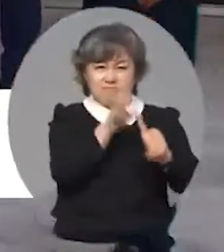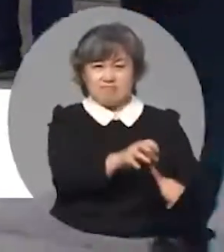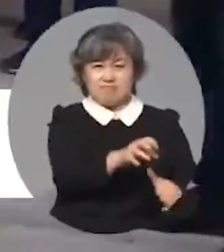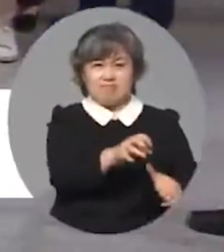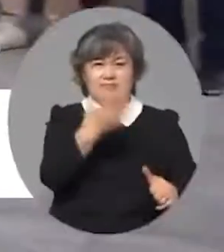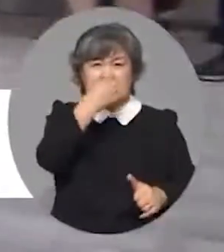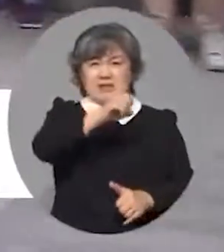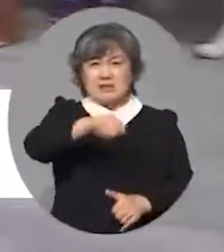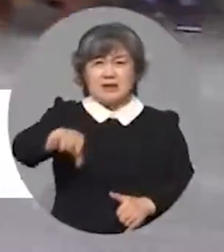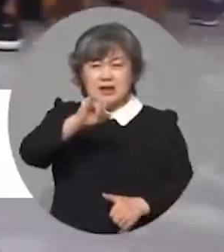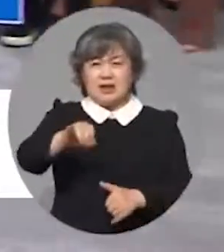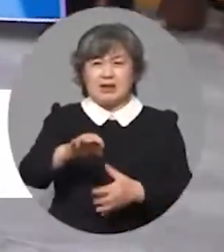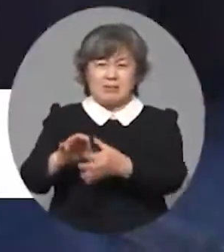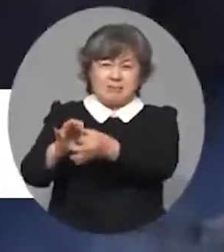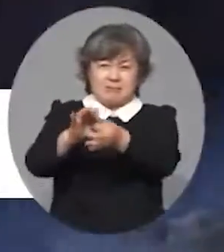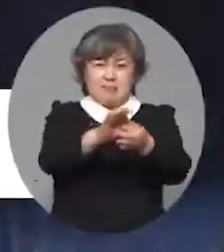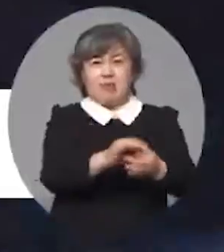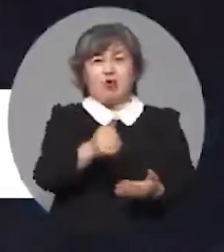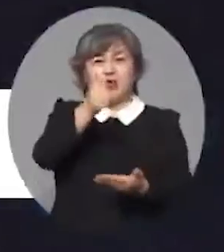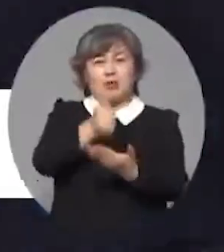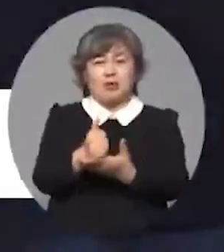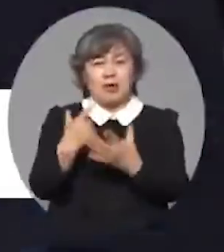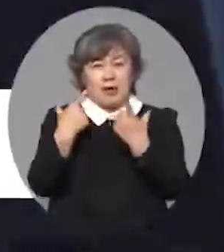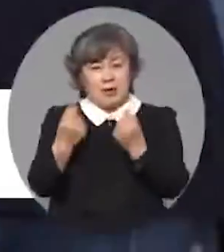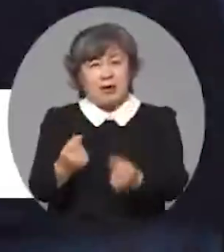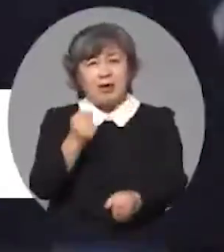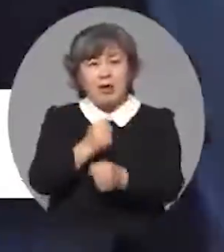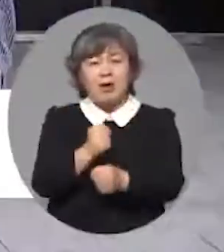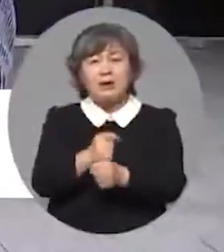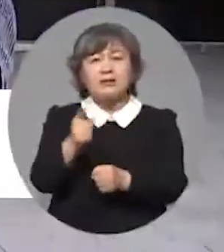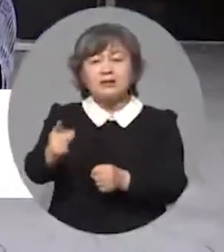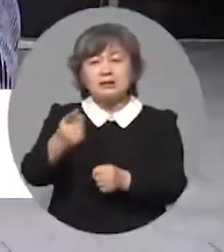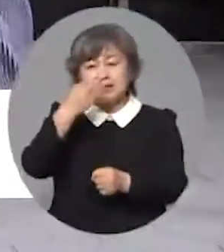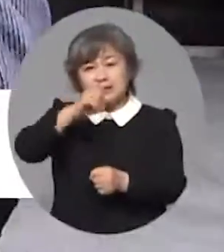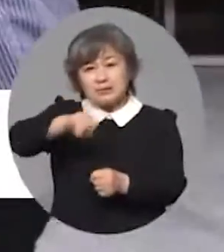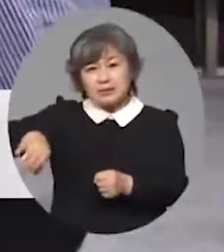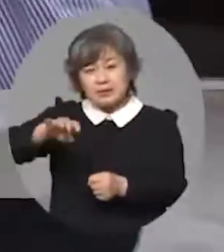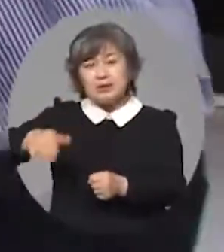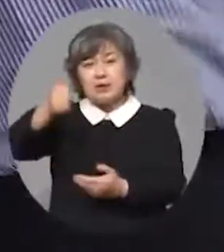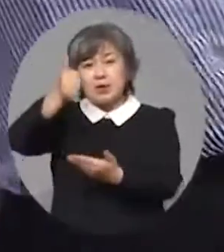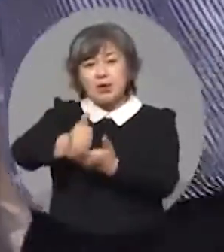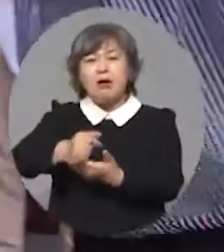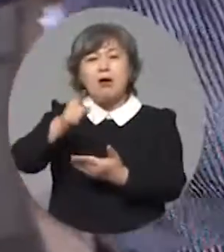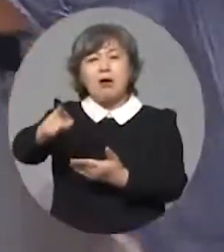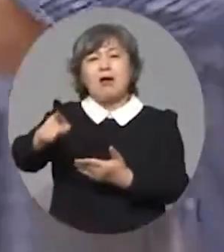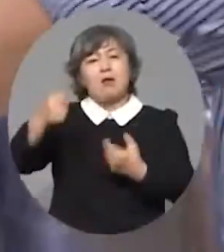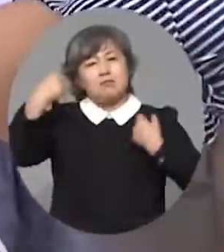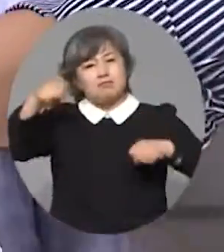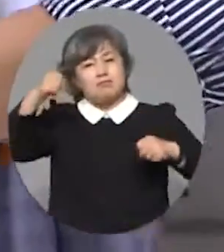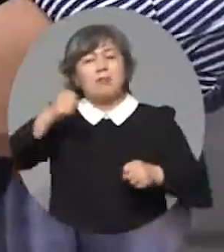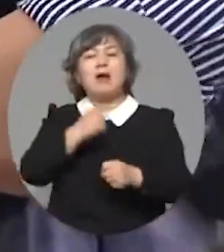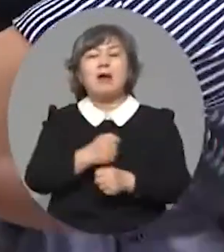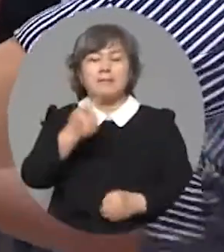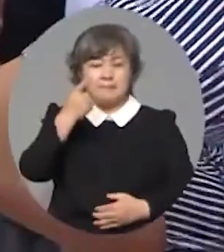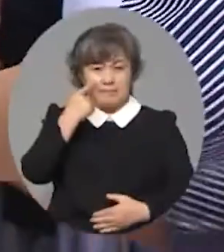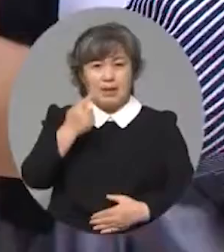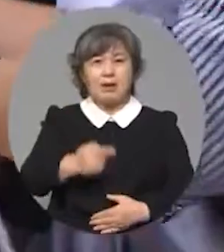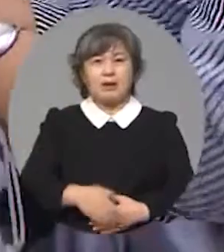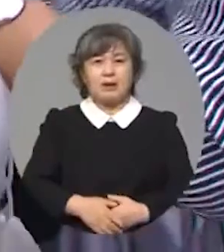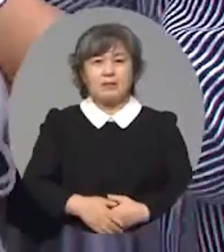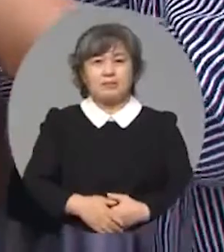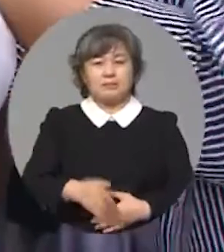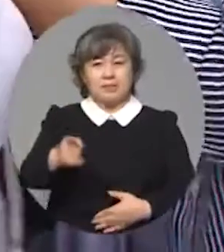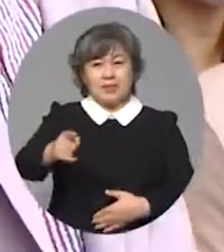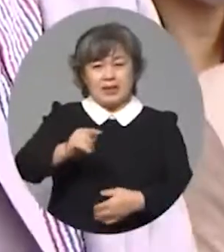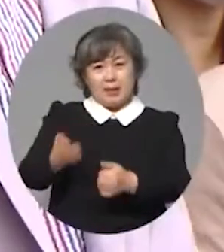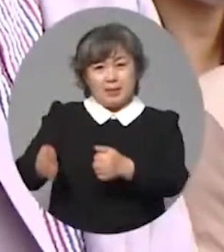반입을 제안하며 위원장 권한을 이어가려는 일부 매립장 주변 주민을 성토하는 퍼포먼스도 펼쳐집니다.